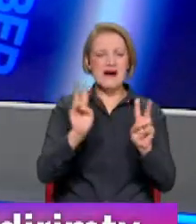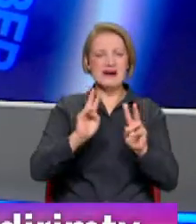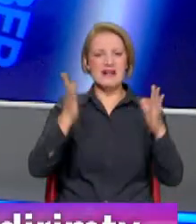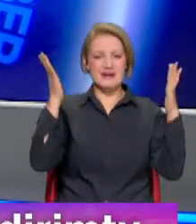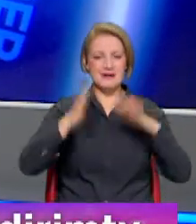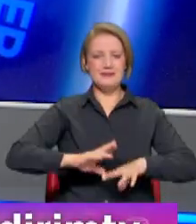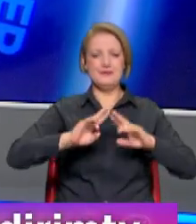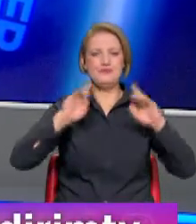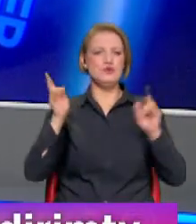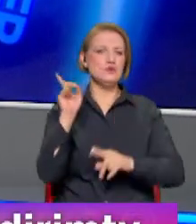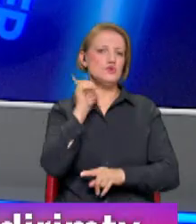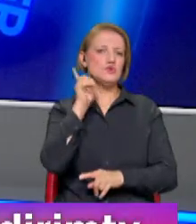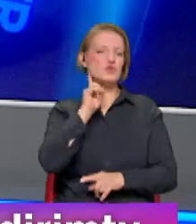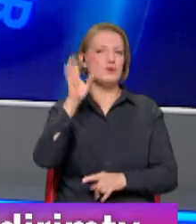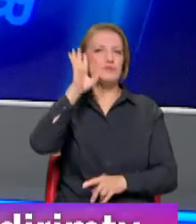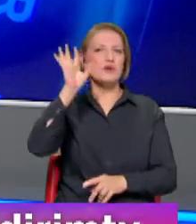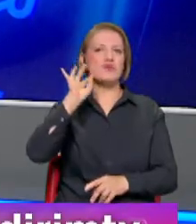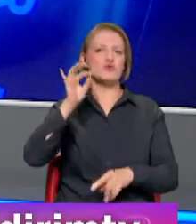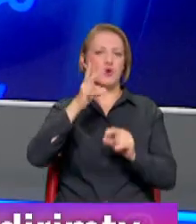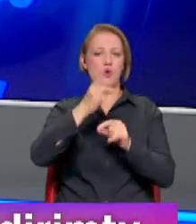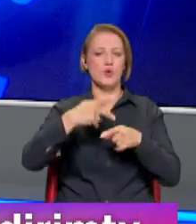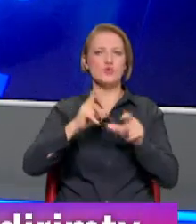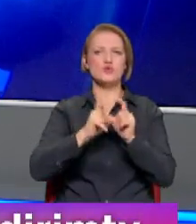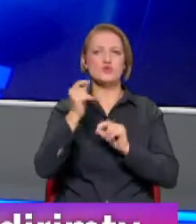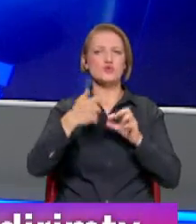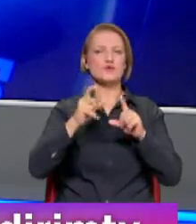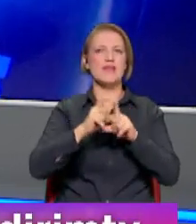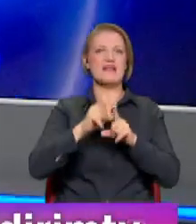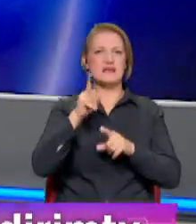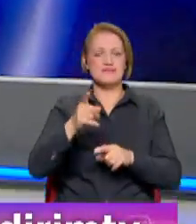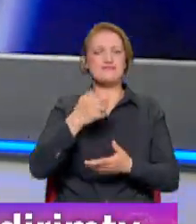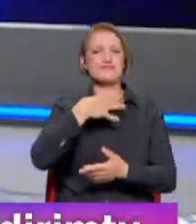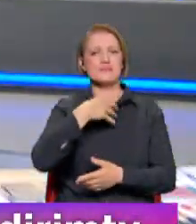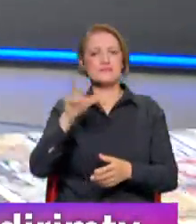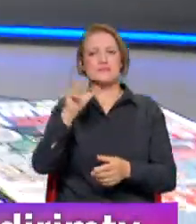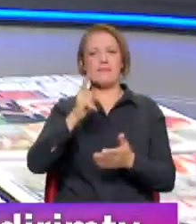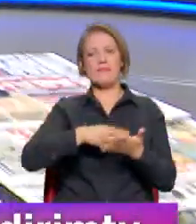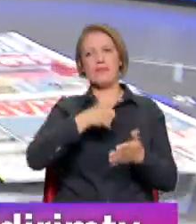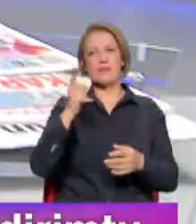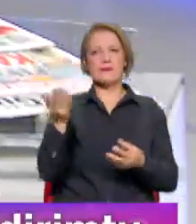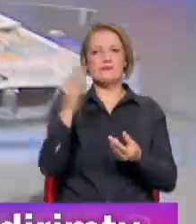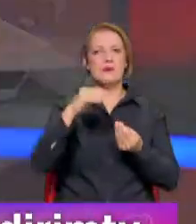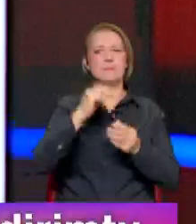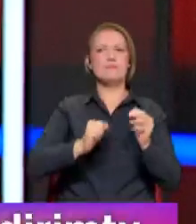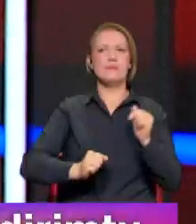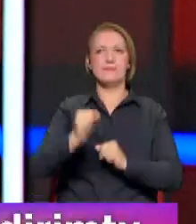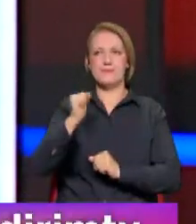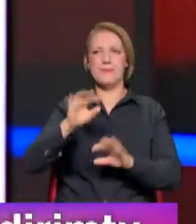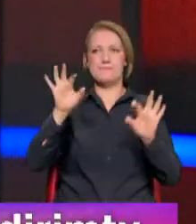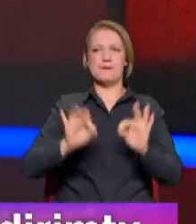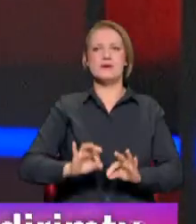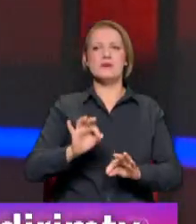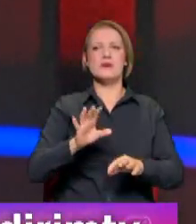durdu. Dünyaca ünlü önemli profesörümüz Özgür Demirtaş. Tabii Haziran ayından sonra faiz artışlarını da